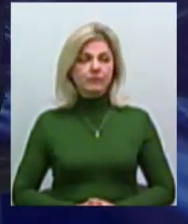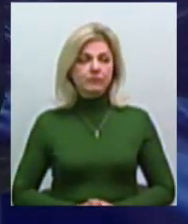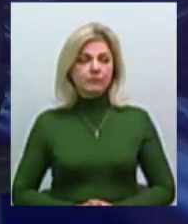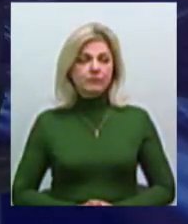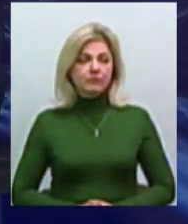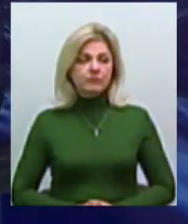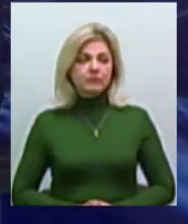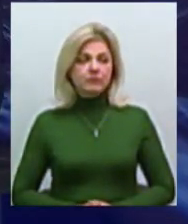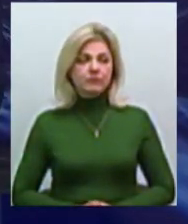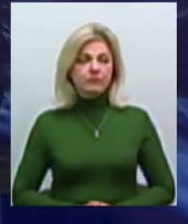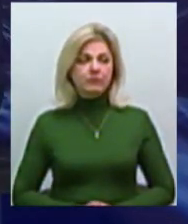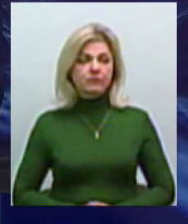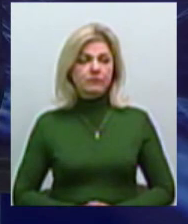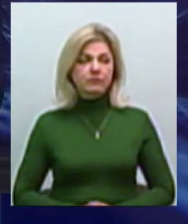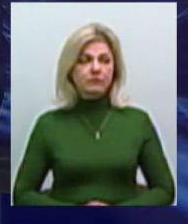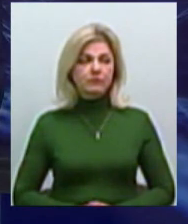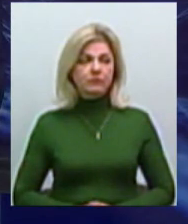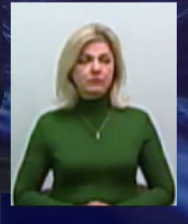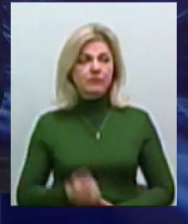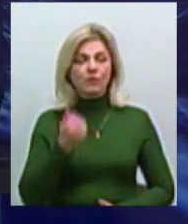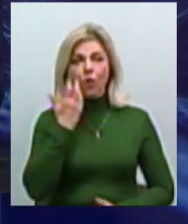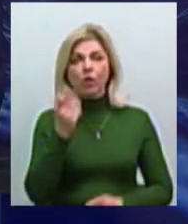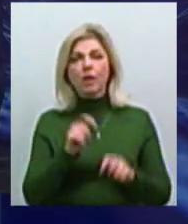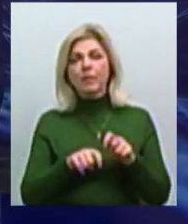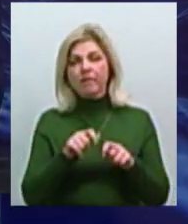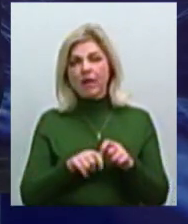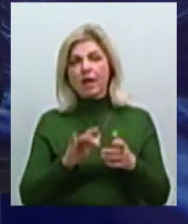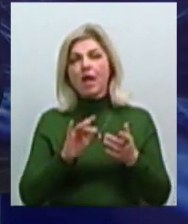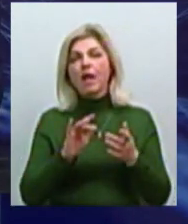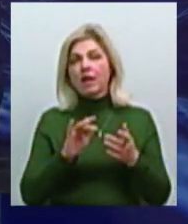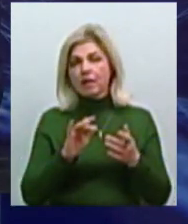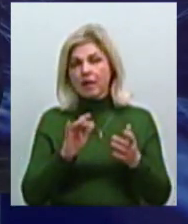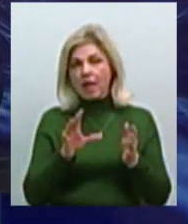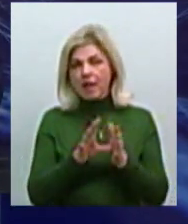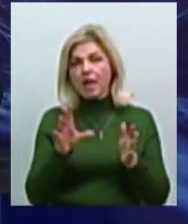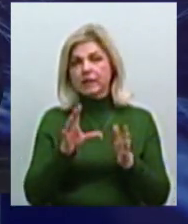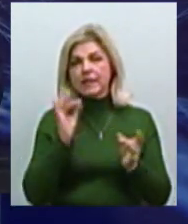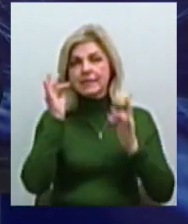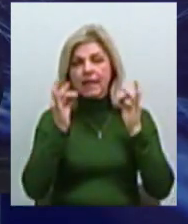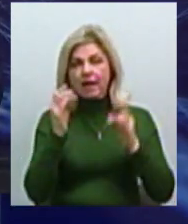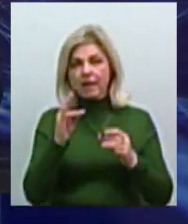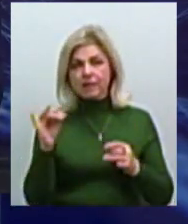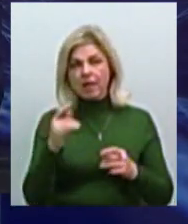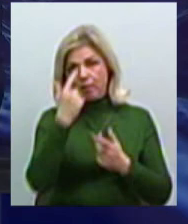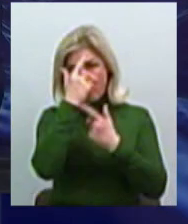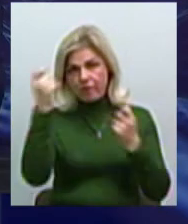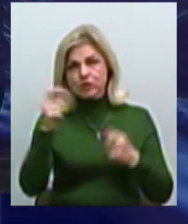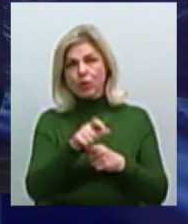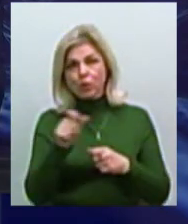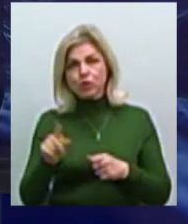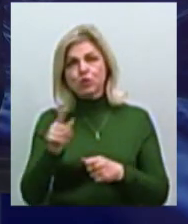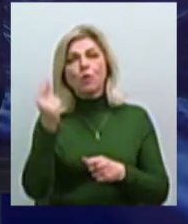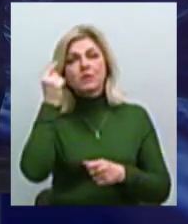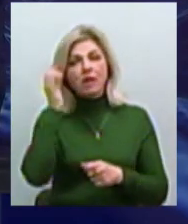Як коли перевіряємо з включенням електросирен, проводимо оповіщення і інформування населення, щоб вони знали про це.